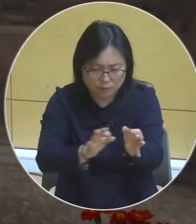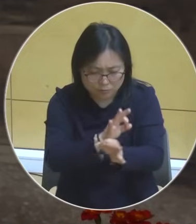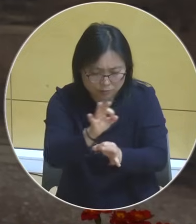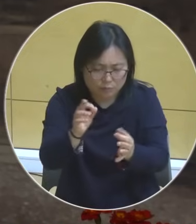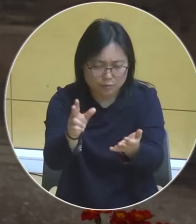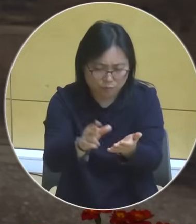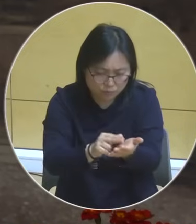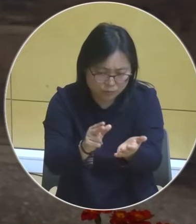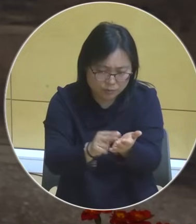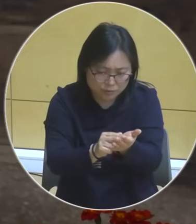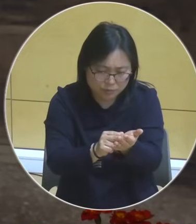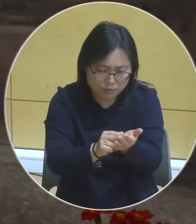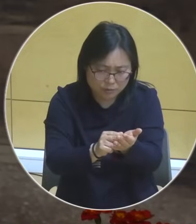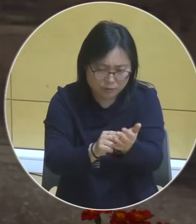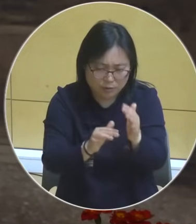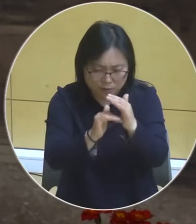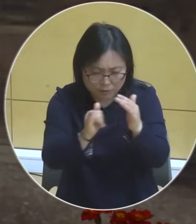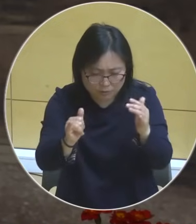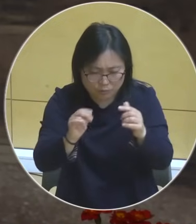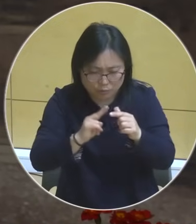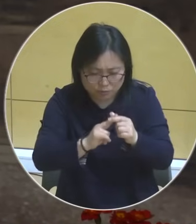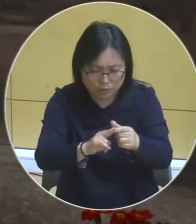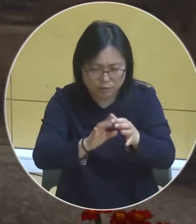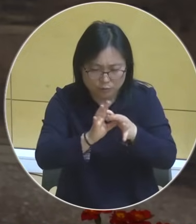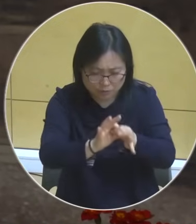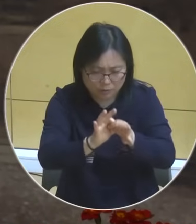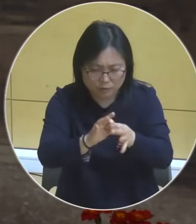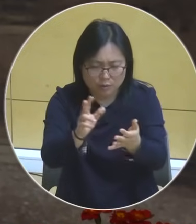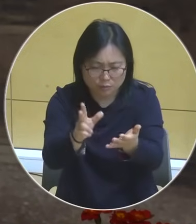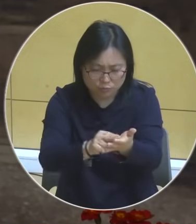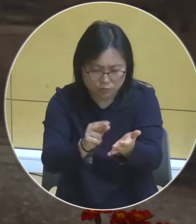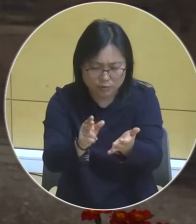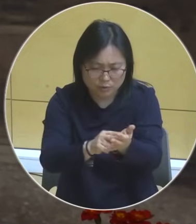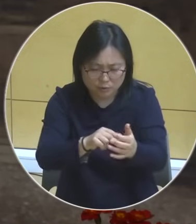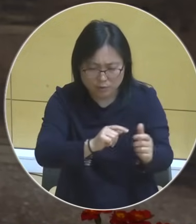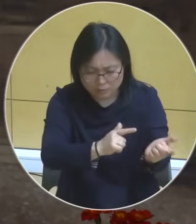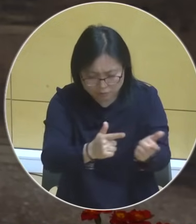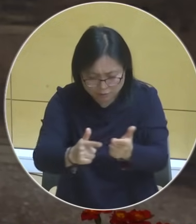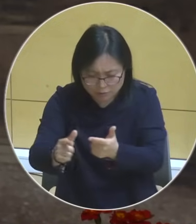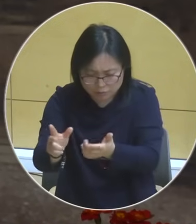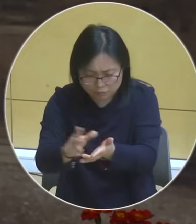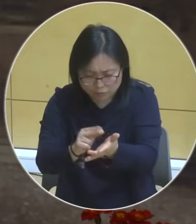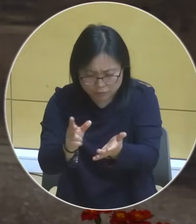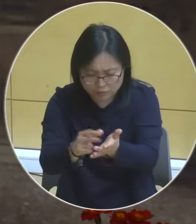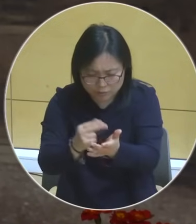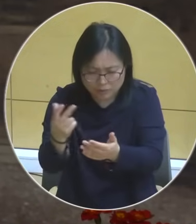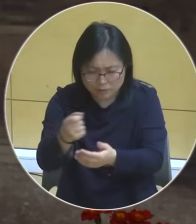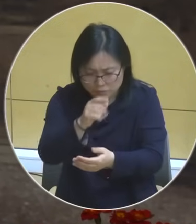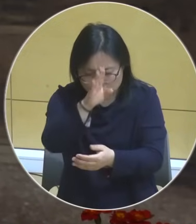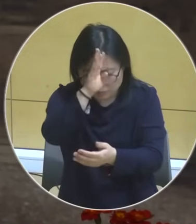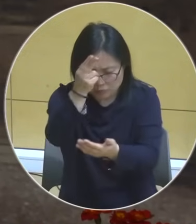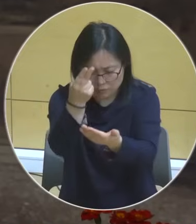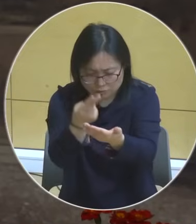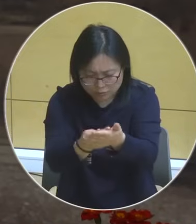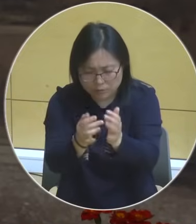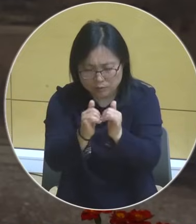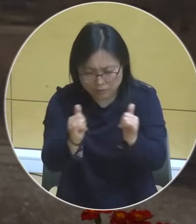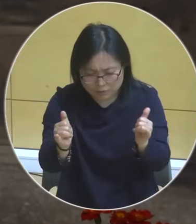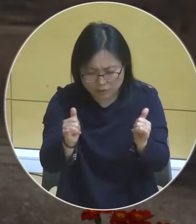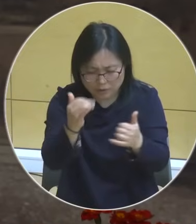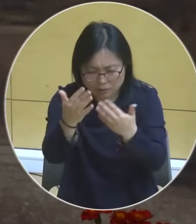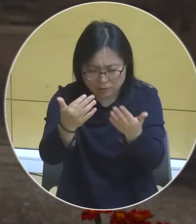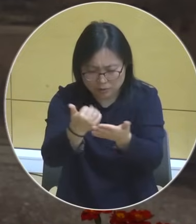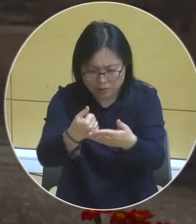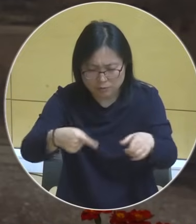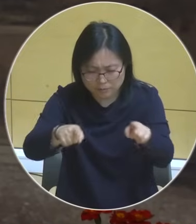문제, 일어나여 가족들 간의 다툼, 관계의 문제, 여러 가지 문제를 함께 안고 병상에 누워있는 죄들 위해